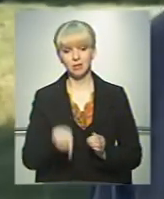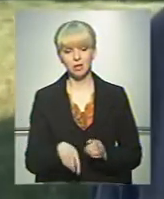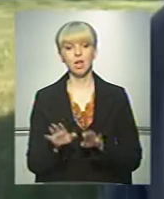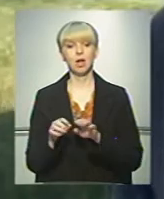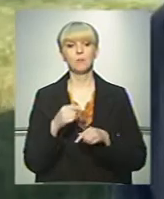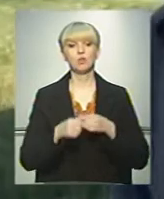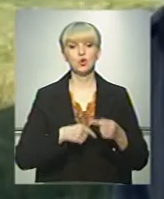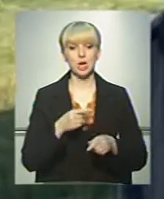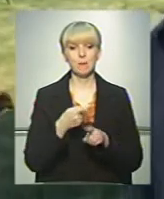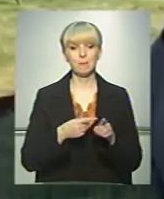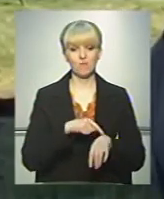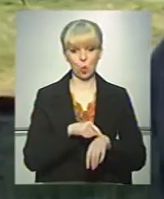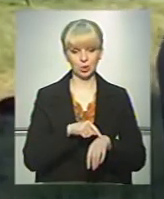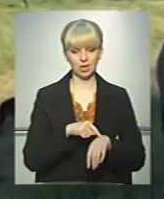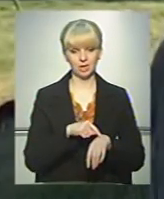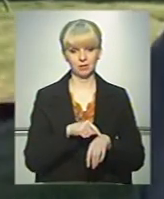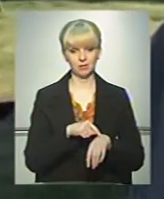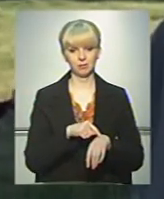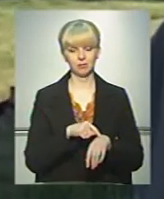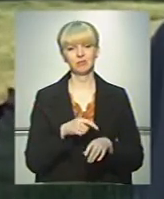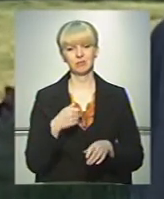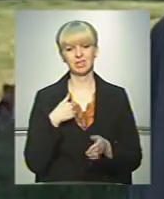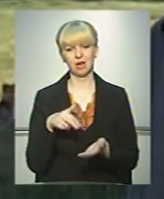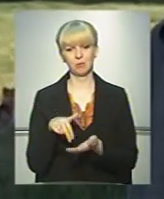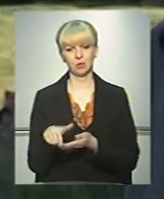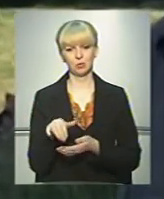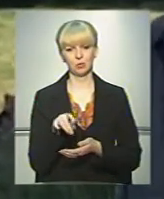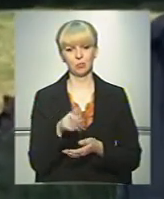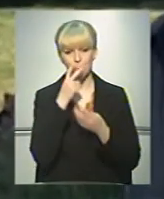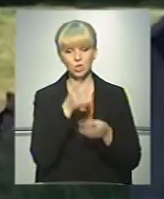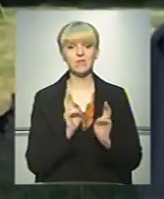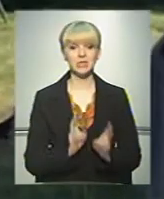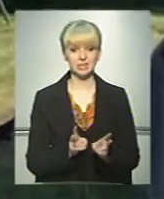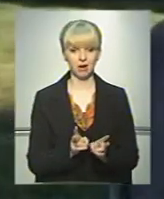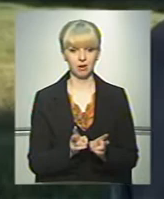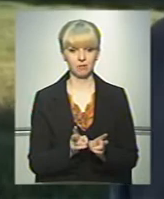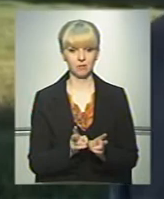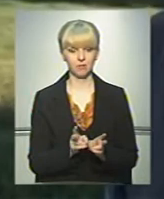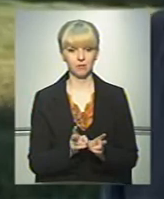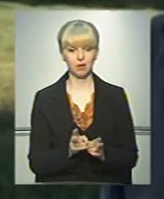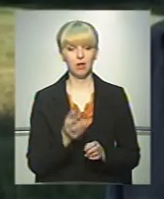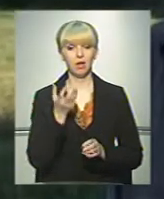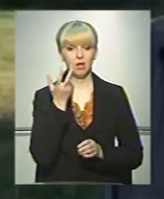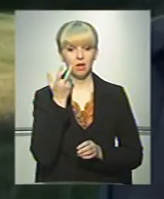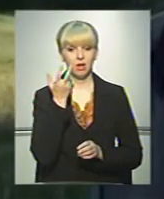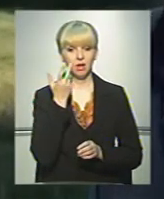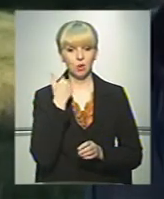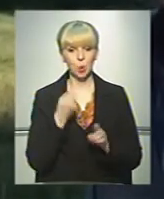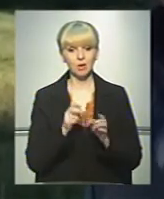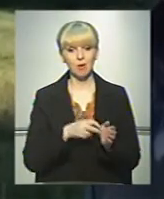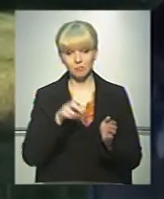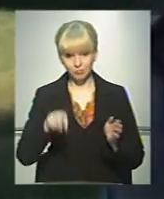через півгодини десь. Та я піду подивлюся. Коли цей